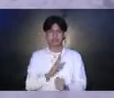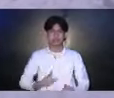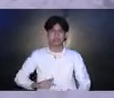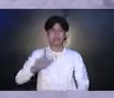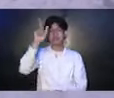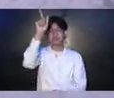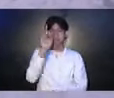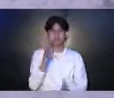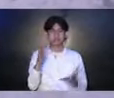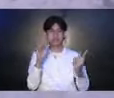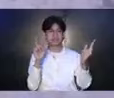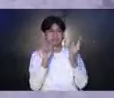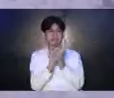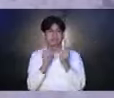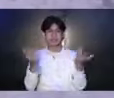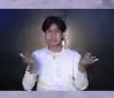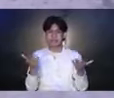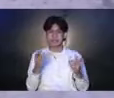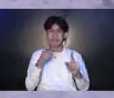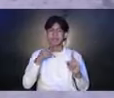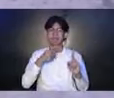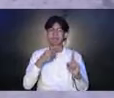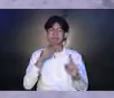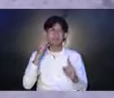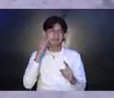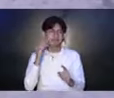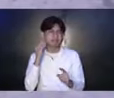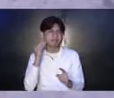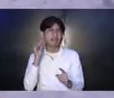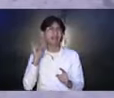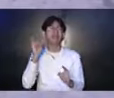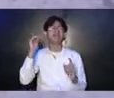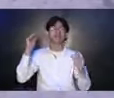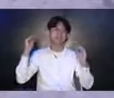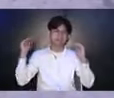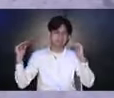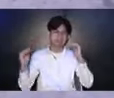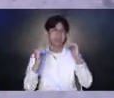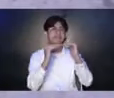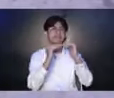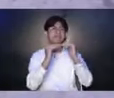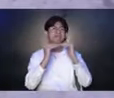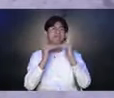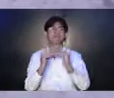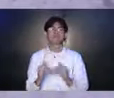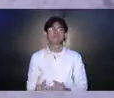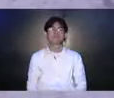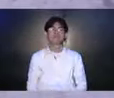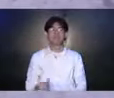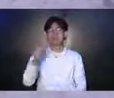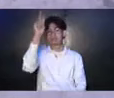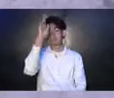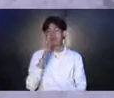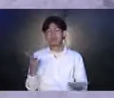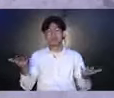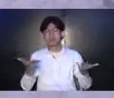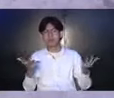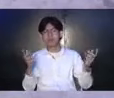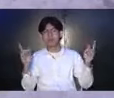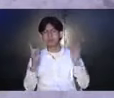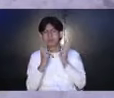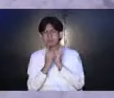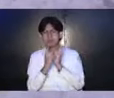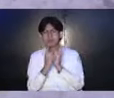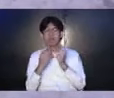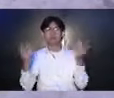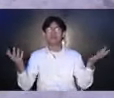are. Kaya yung Jesus running towards you, it's meeting you where you are.